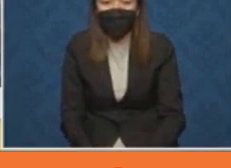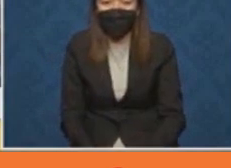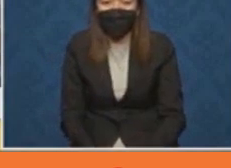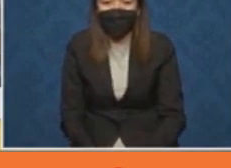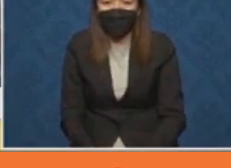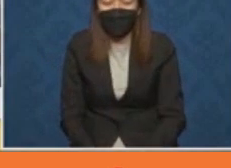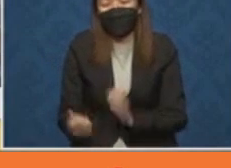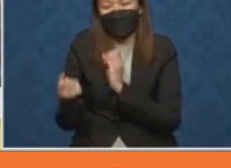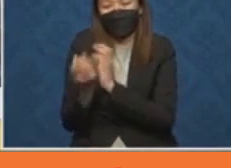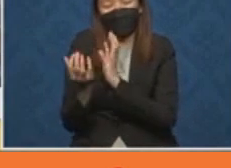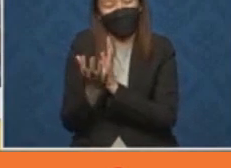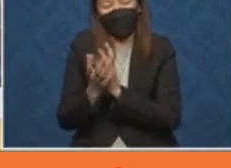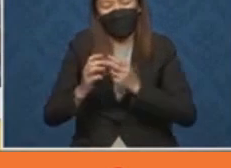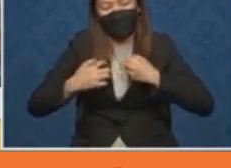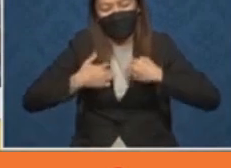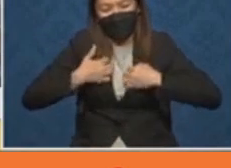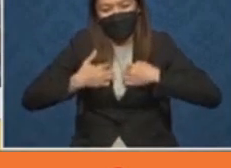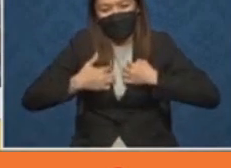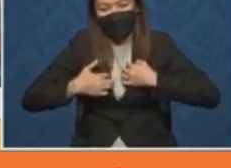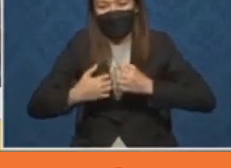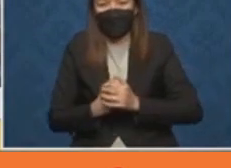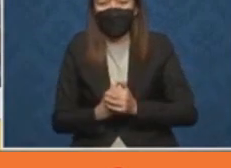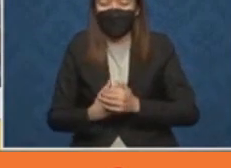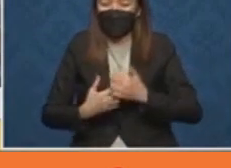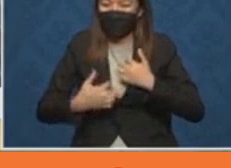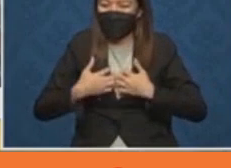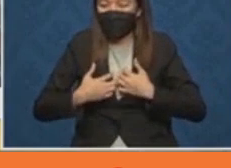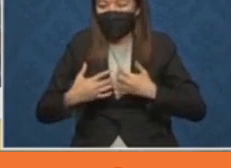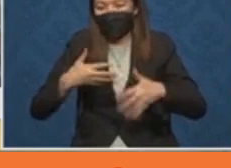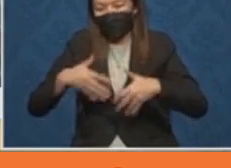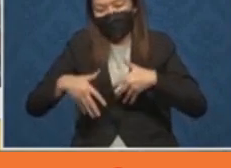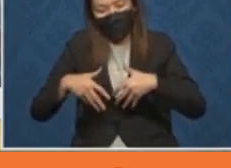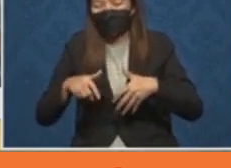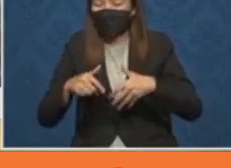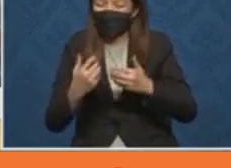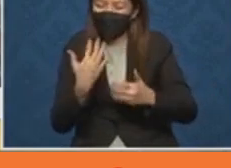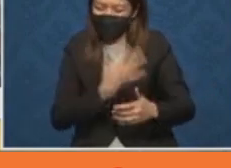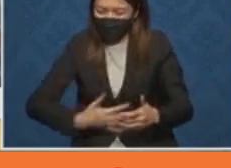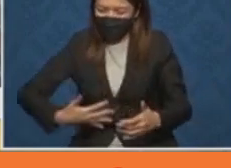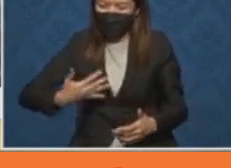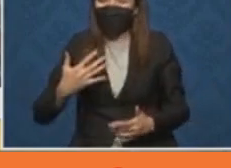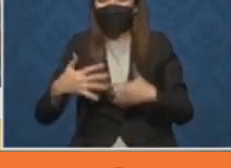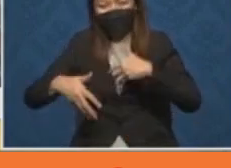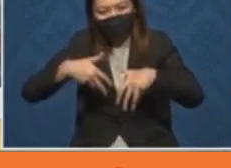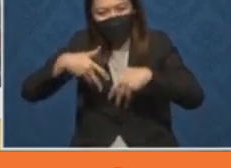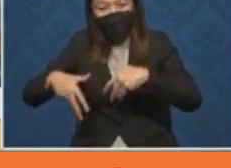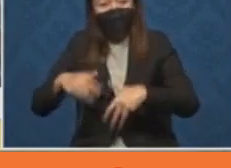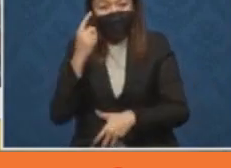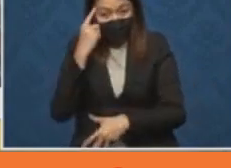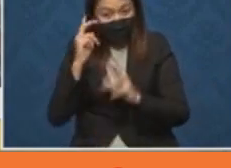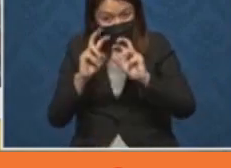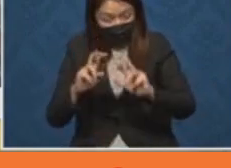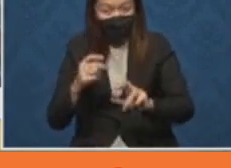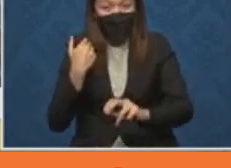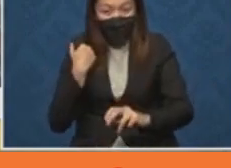้มเกิดขึน มัเดือดร้อนต่อคำเดรอนลำคาญใหน้ปชาชนมักระทบตัสุขภาพเขาหรอเปล่เคยมีการสึษาหือไม่นี่